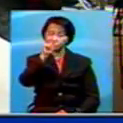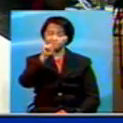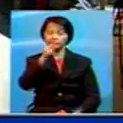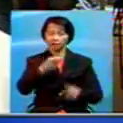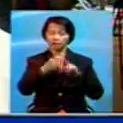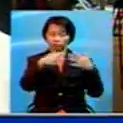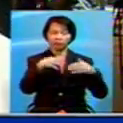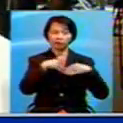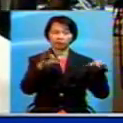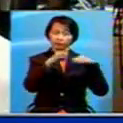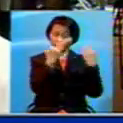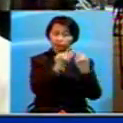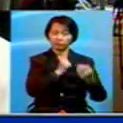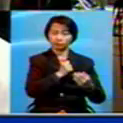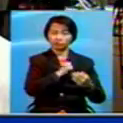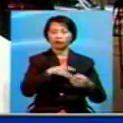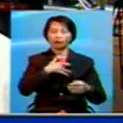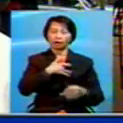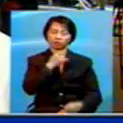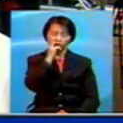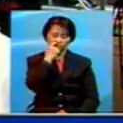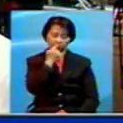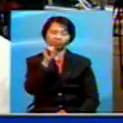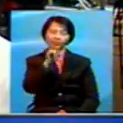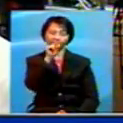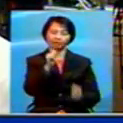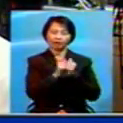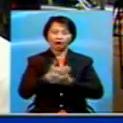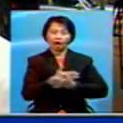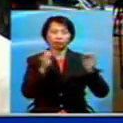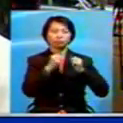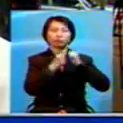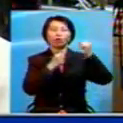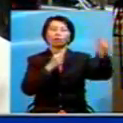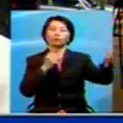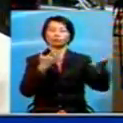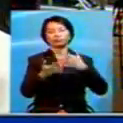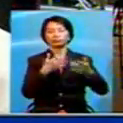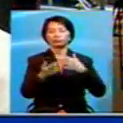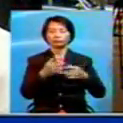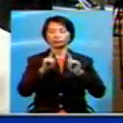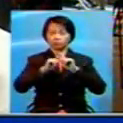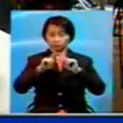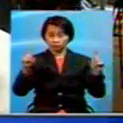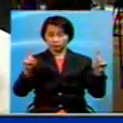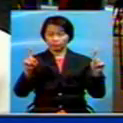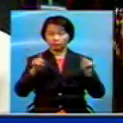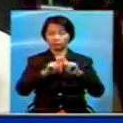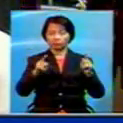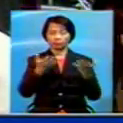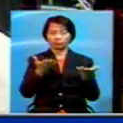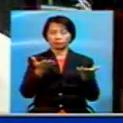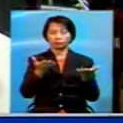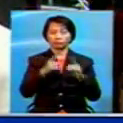dah ada family kan Rasa Sunyi jugalah kan dengan anak-anak tak ada ananak kan tapi benda